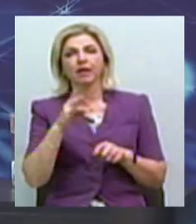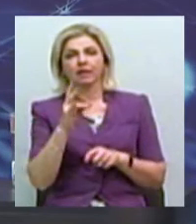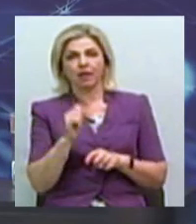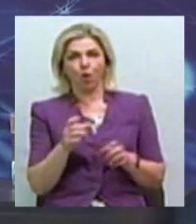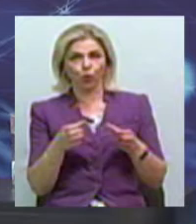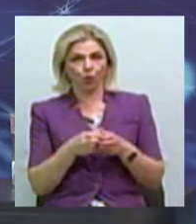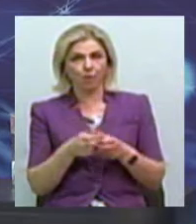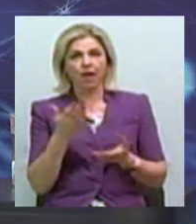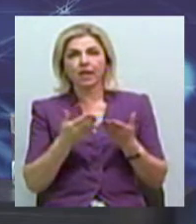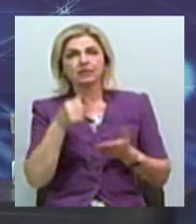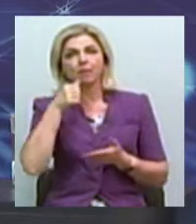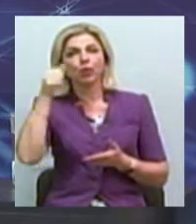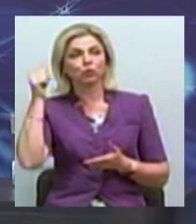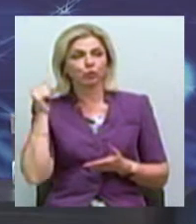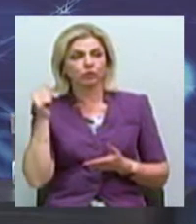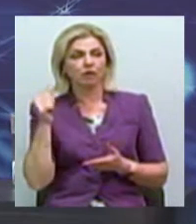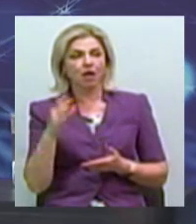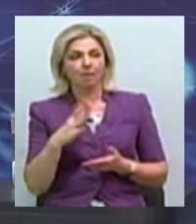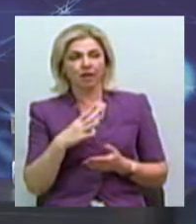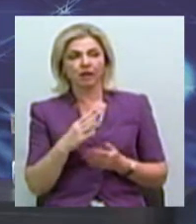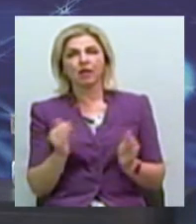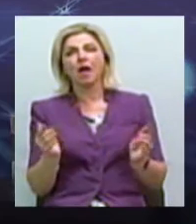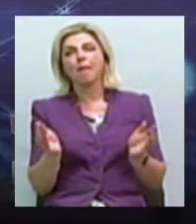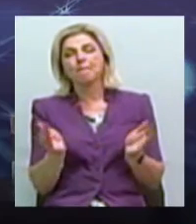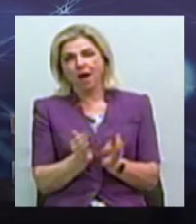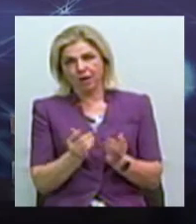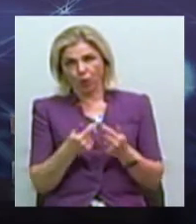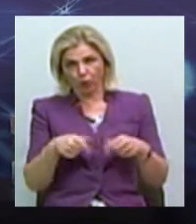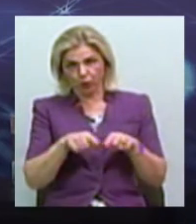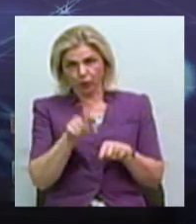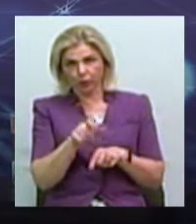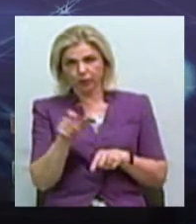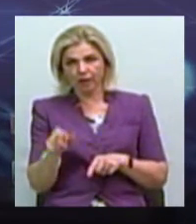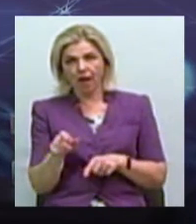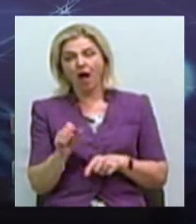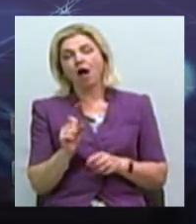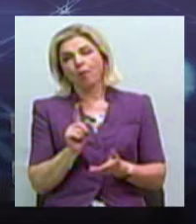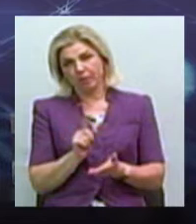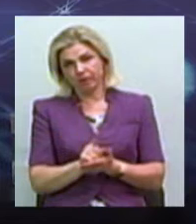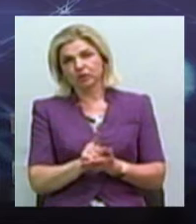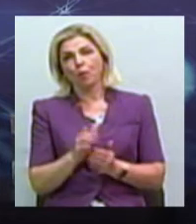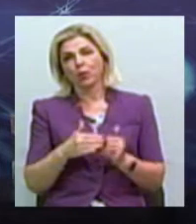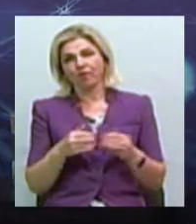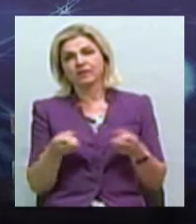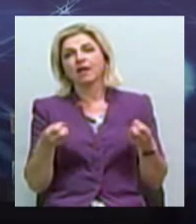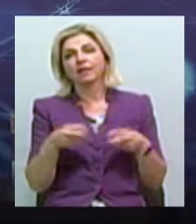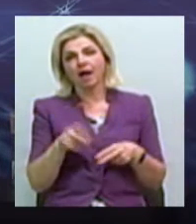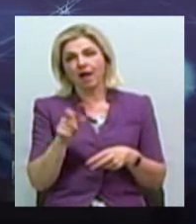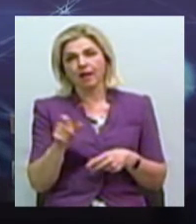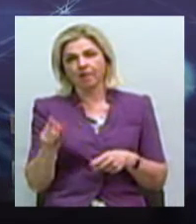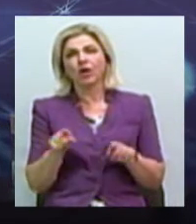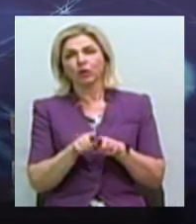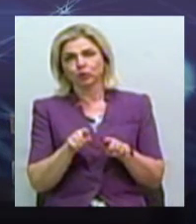Якщо минулого року це було більш вузьке коло людей, але... Безумовно, професіоналів, які відбирали так